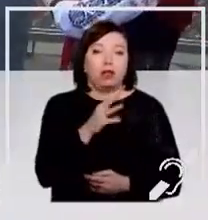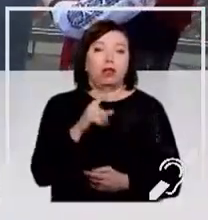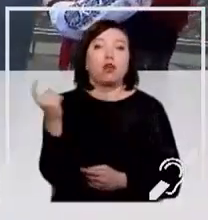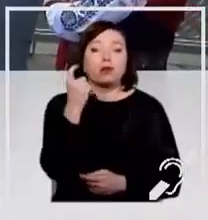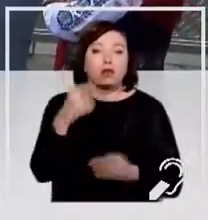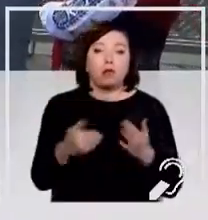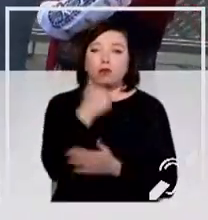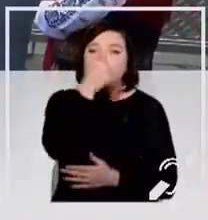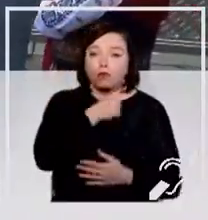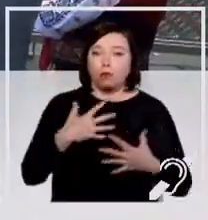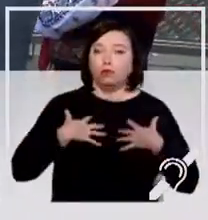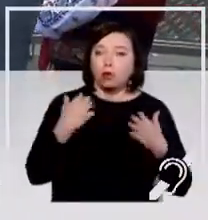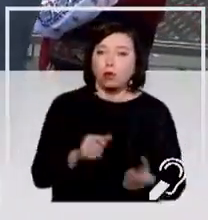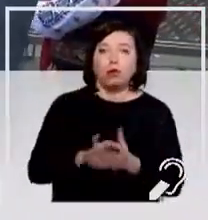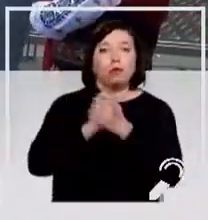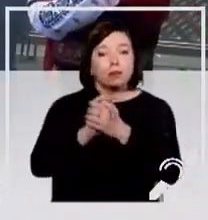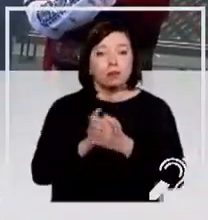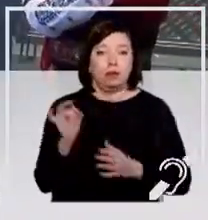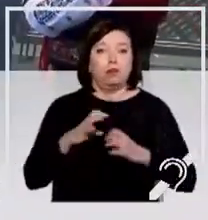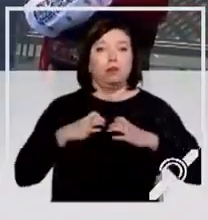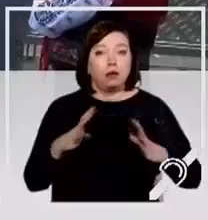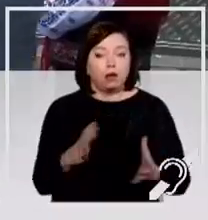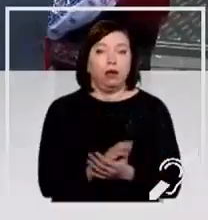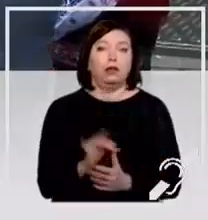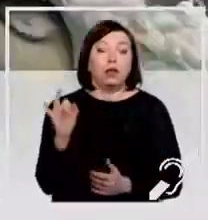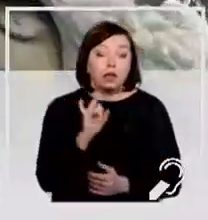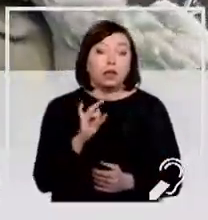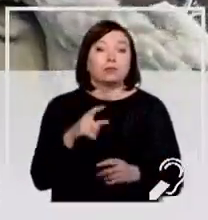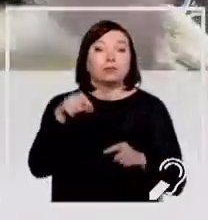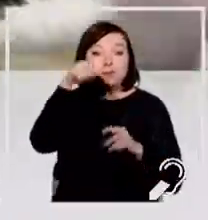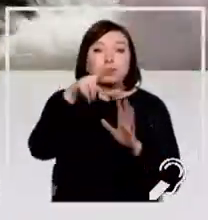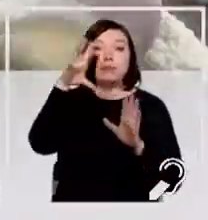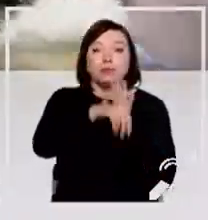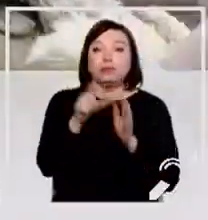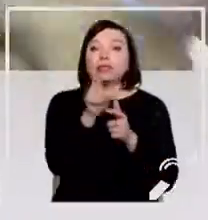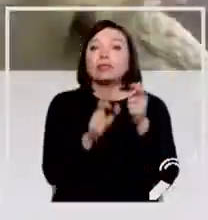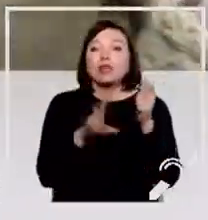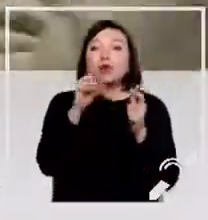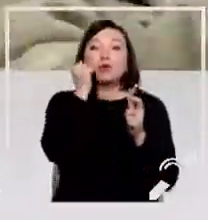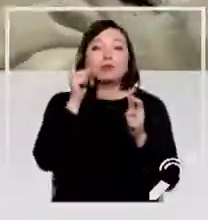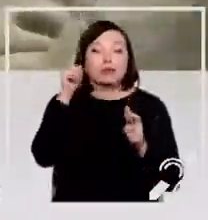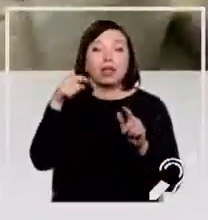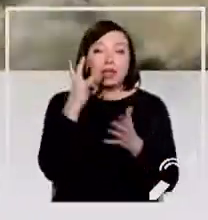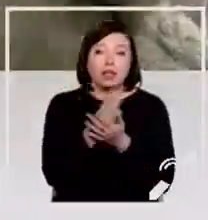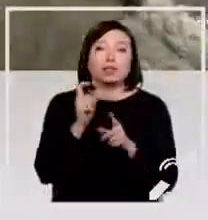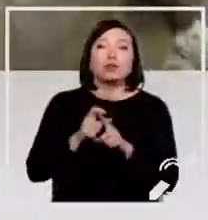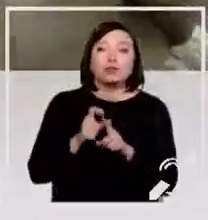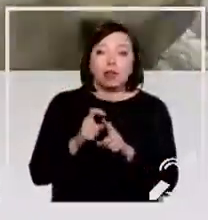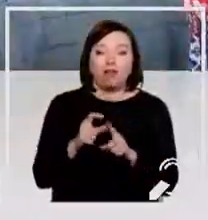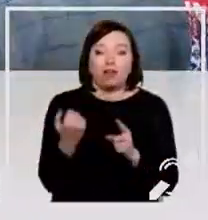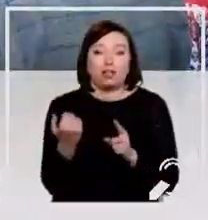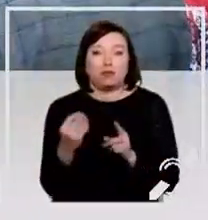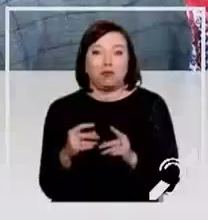aibă un an nou cu sănătate pace și belșug aici și colo printre versurile moștenite din bătrâni se mai strecoară și unele elemente